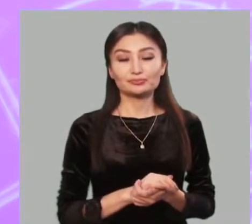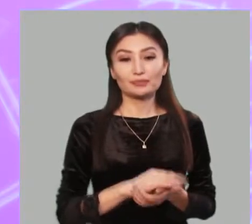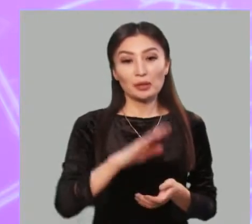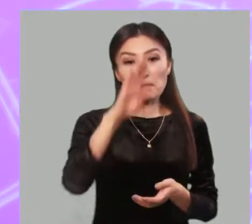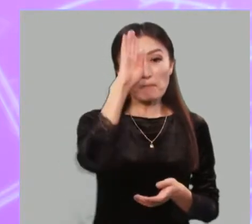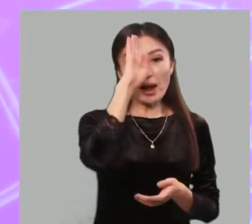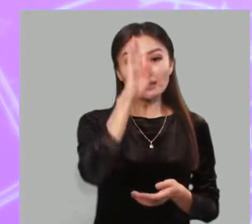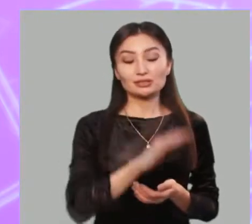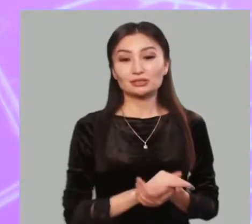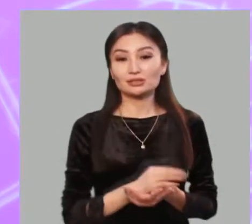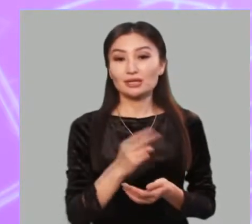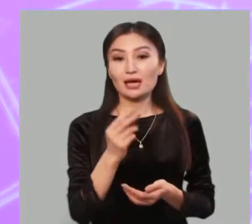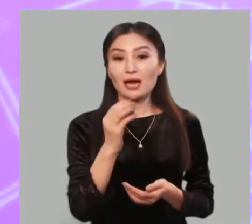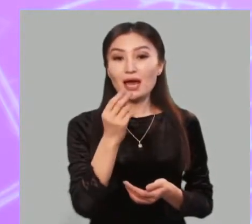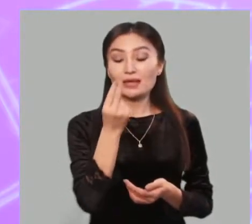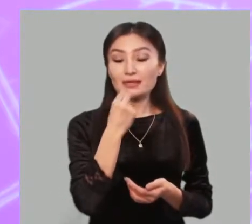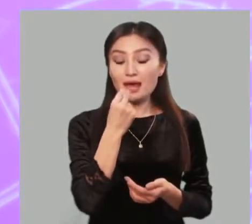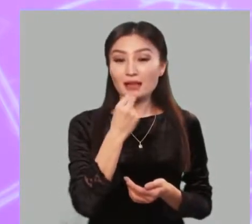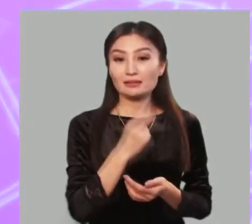Мальчик ел,